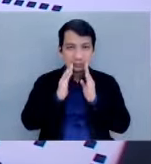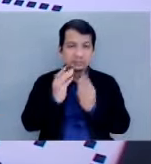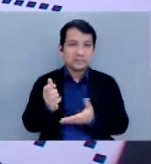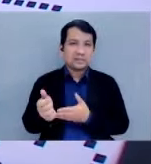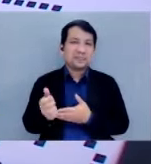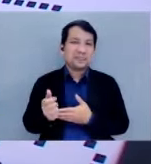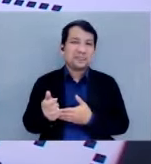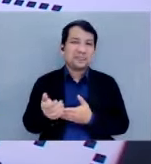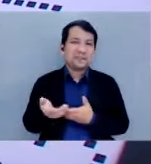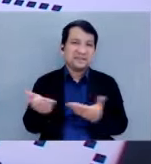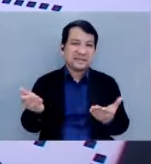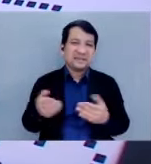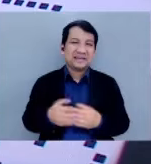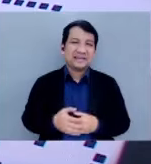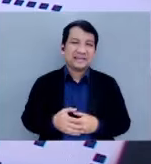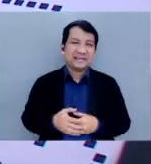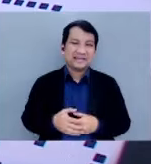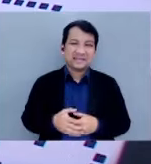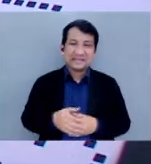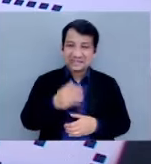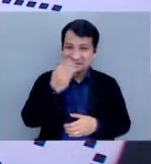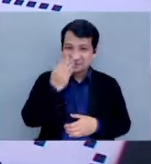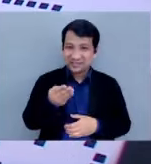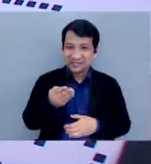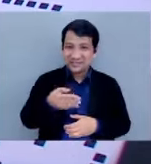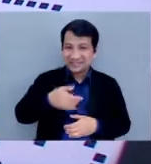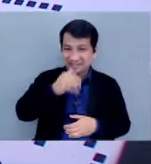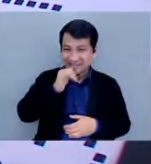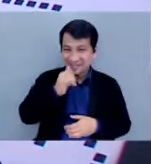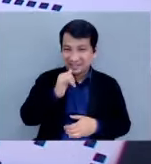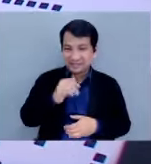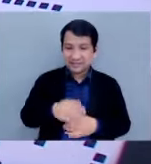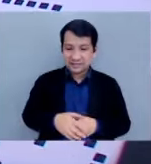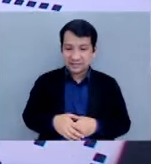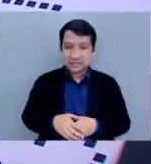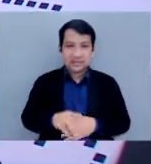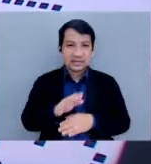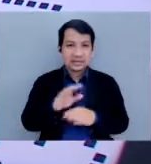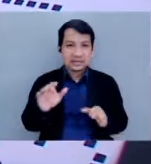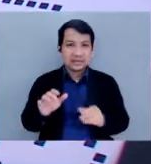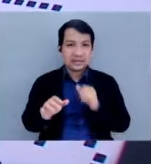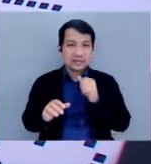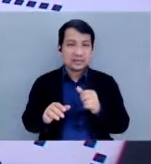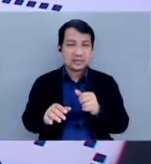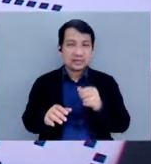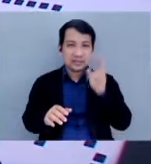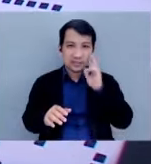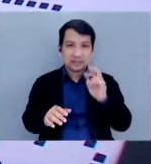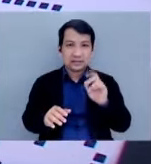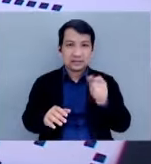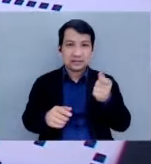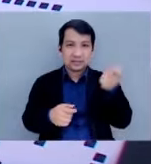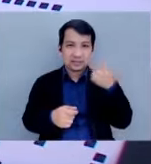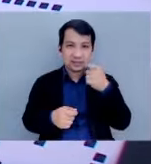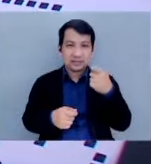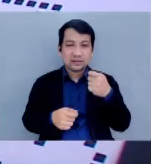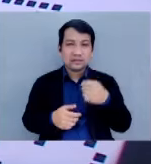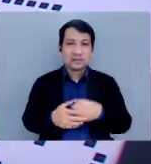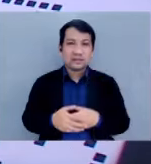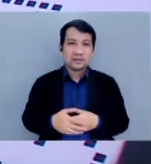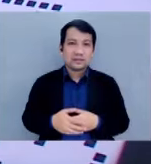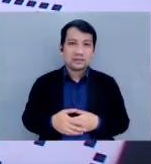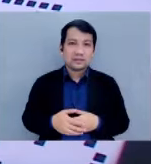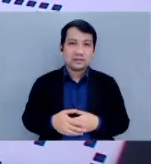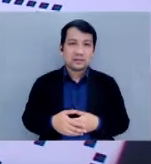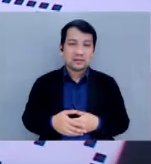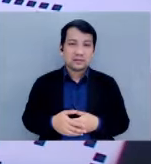Kasi hindi ganun karaming alak eh. Kaya nga daw, non-alcoholic. May tanong ka rin na si Ruth tungkol sa saranggola ni Pepe. Ano yun? Anong nangyari